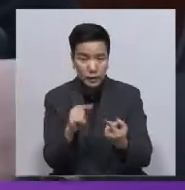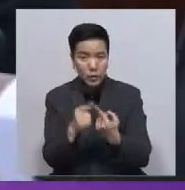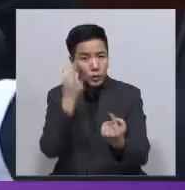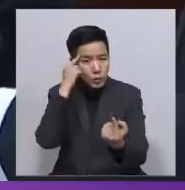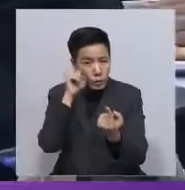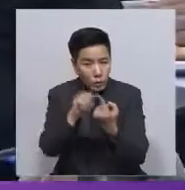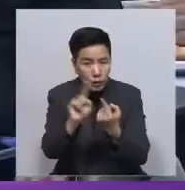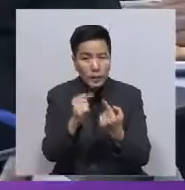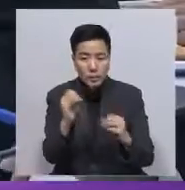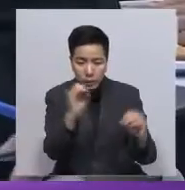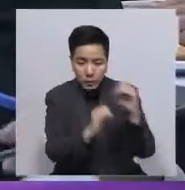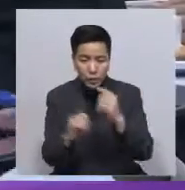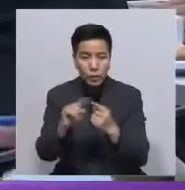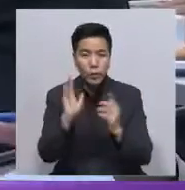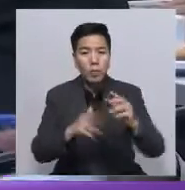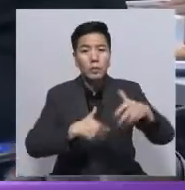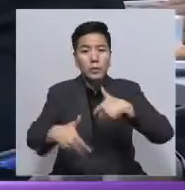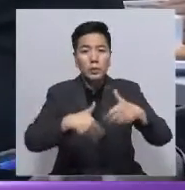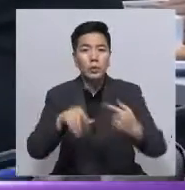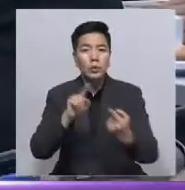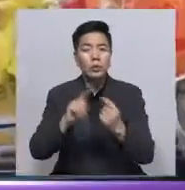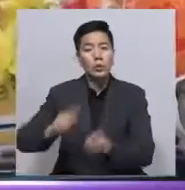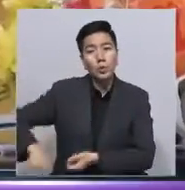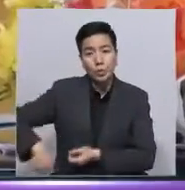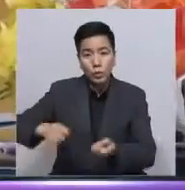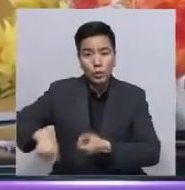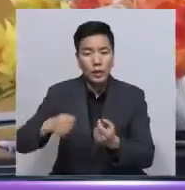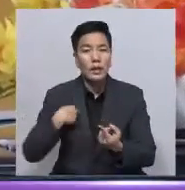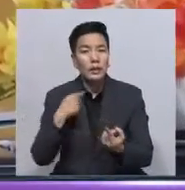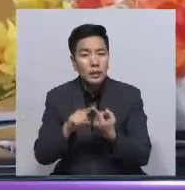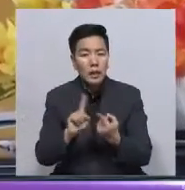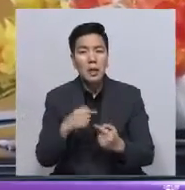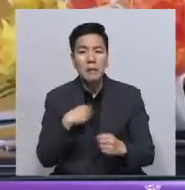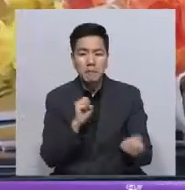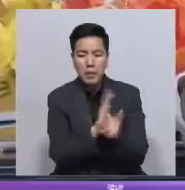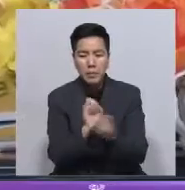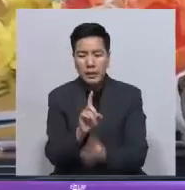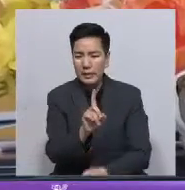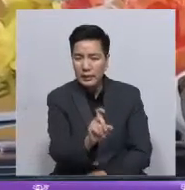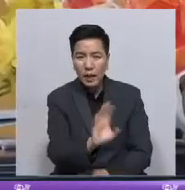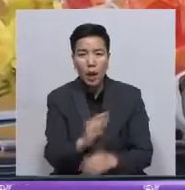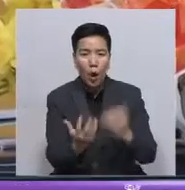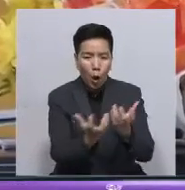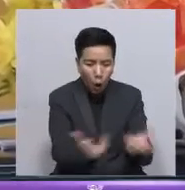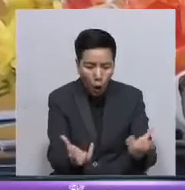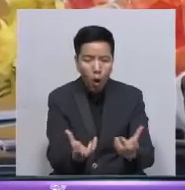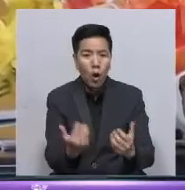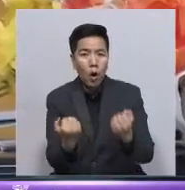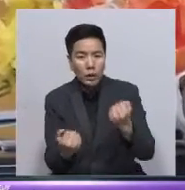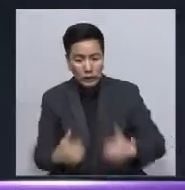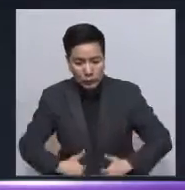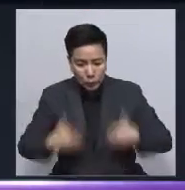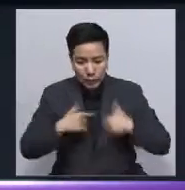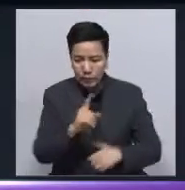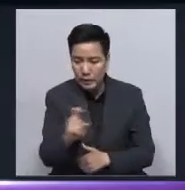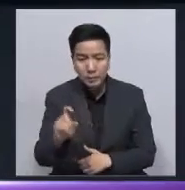ทั้งเน้นย้ำนะครับการความปลอดภัยของประชาชนในช่วงเทศกาลสงกรานต์เพื่อไม่ให้เกิดการสูญเสียทั้งชีวิตและทรัพย์สินโดยมาตร